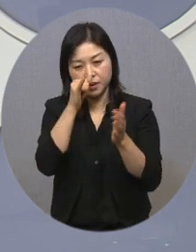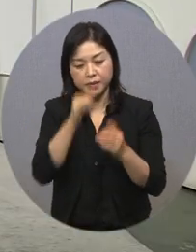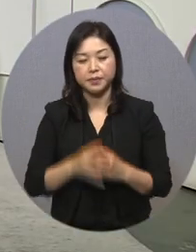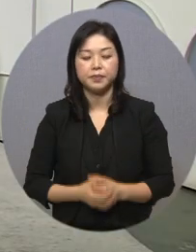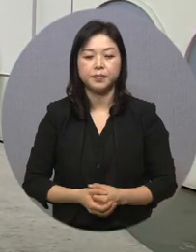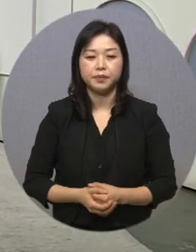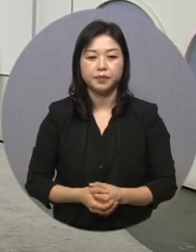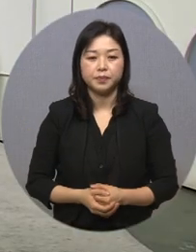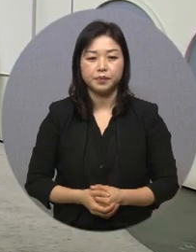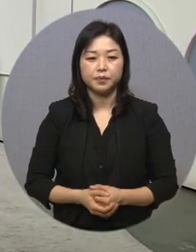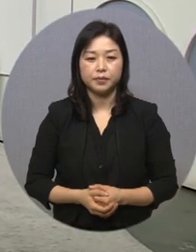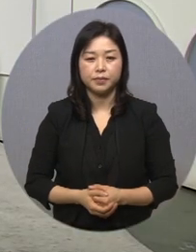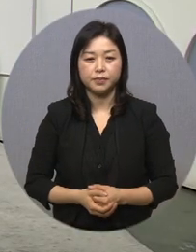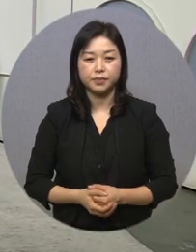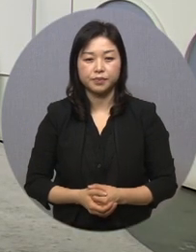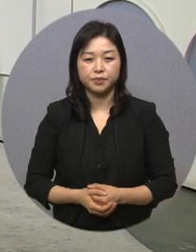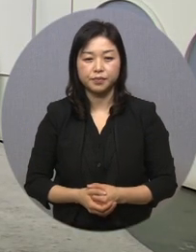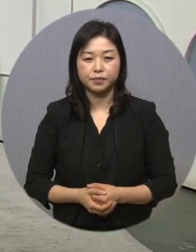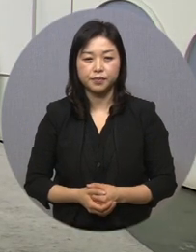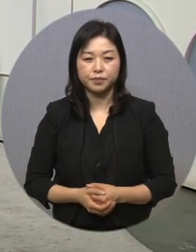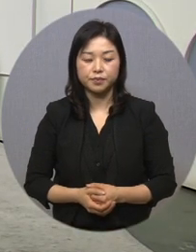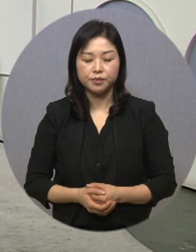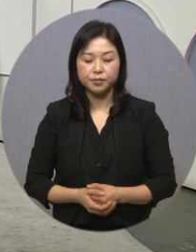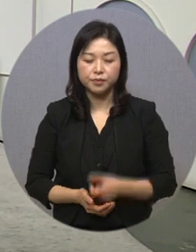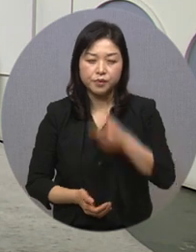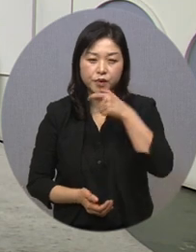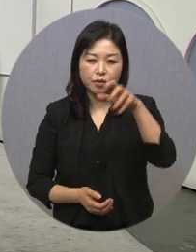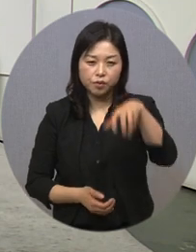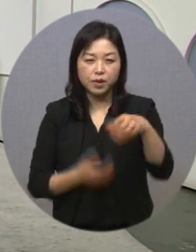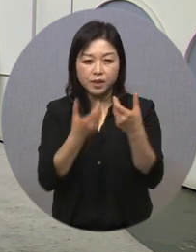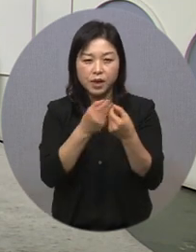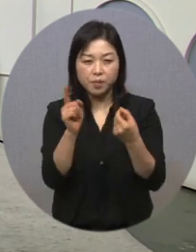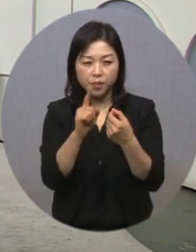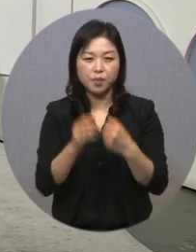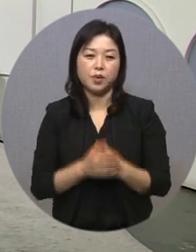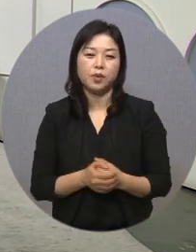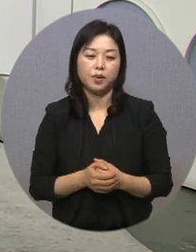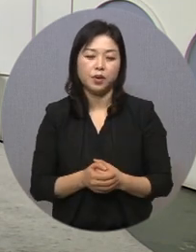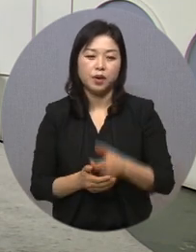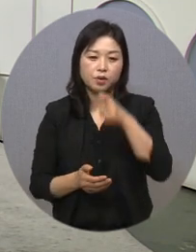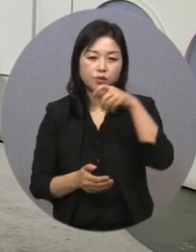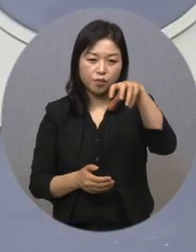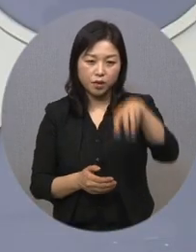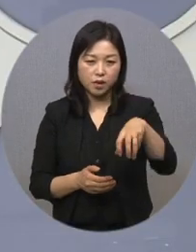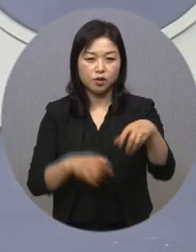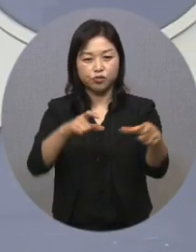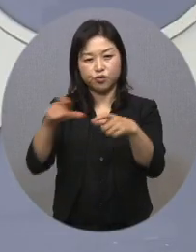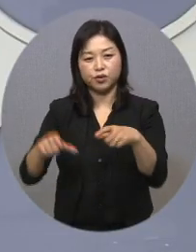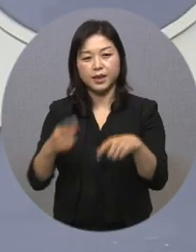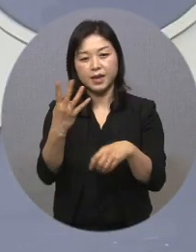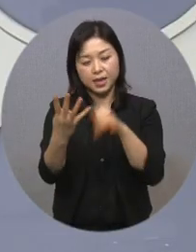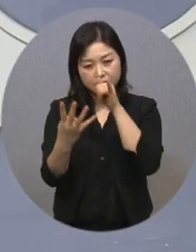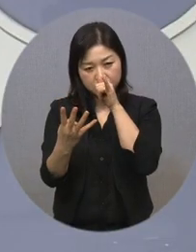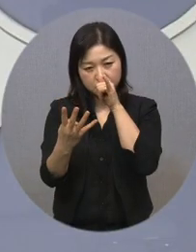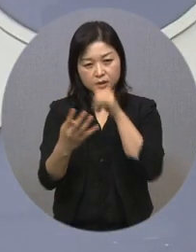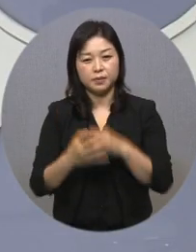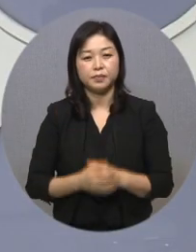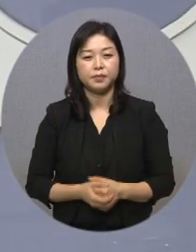있습니다. 자, 수원의 예를 든다라고 하면 수원의 구가 네 개의 구가 있는데 당장